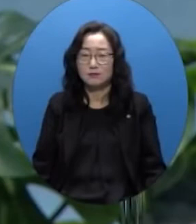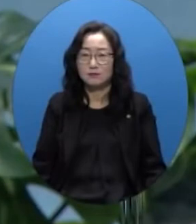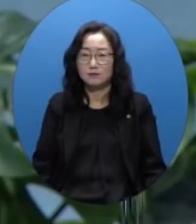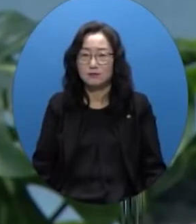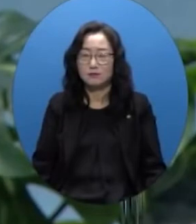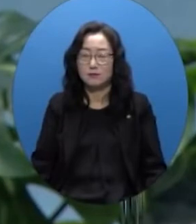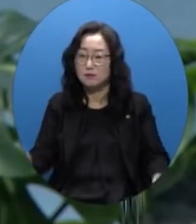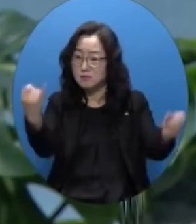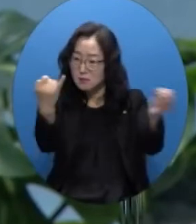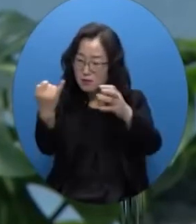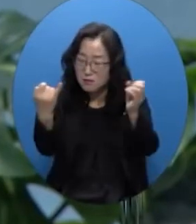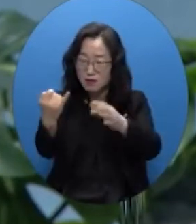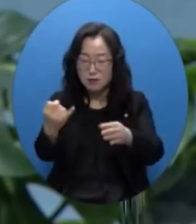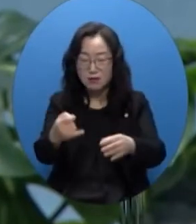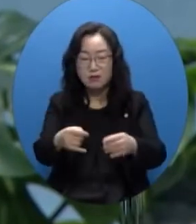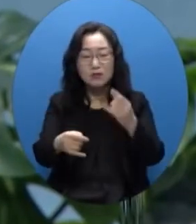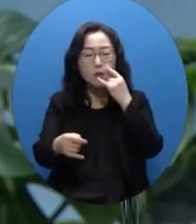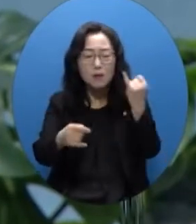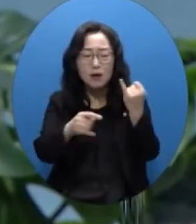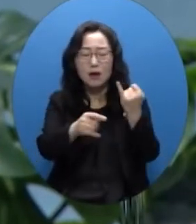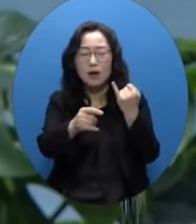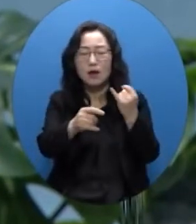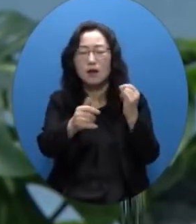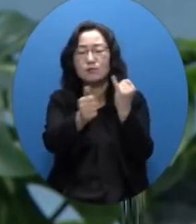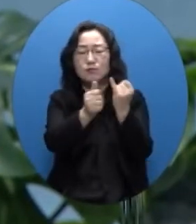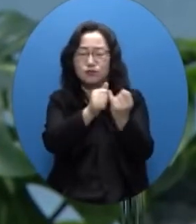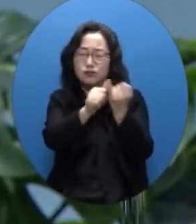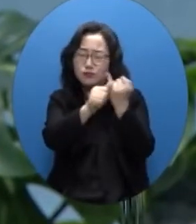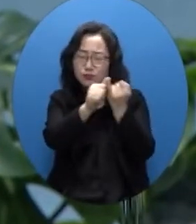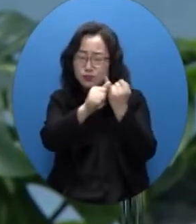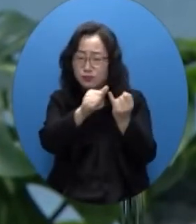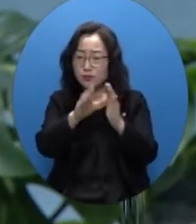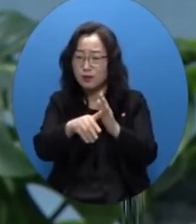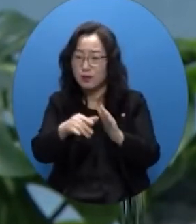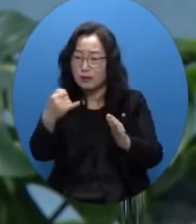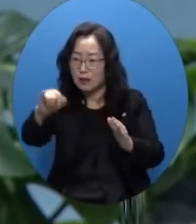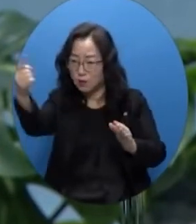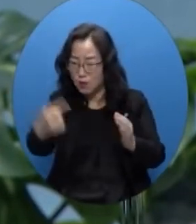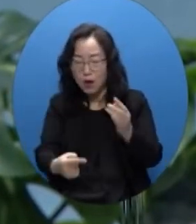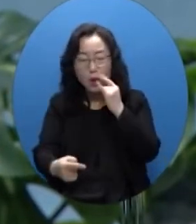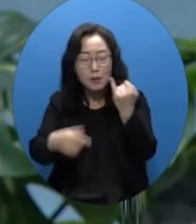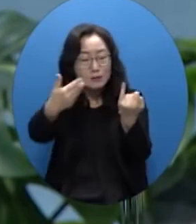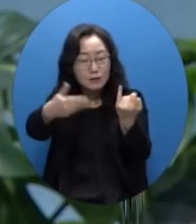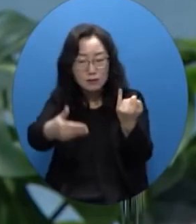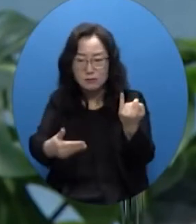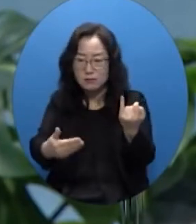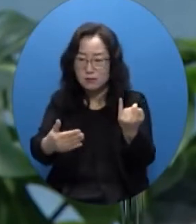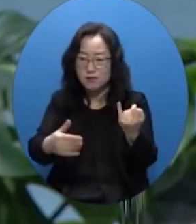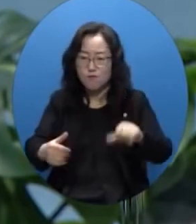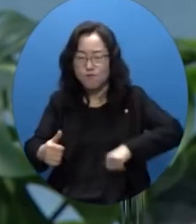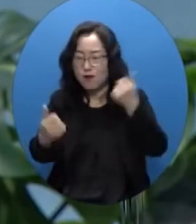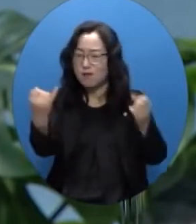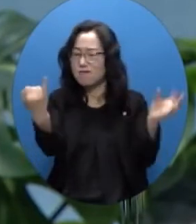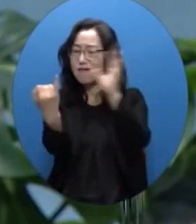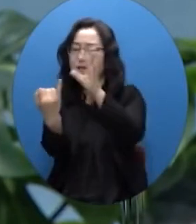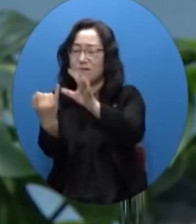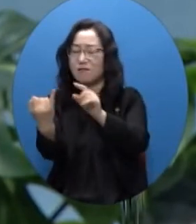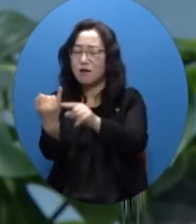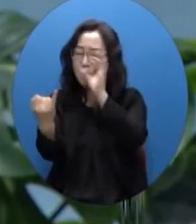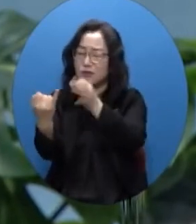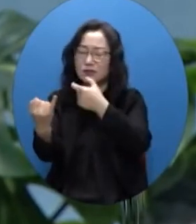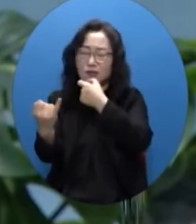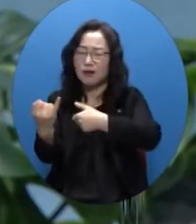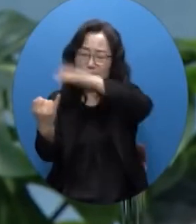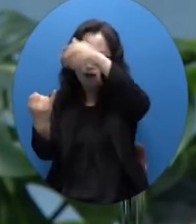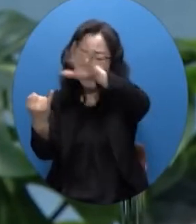그 날 엄마가 부부 싸움을 했는데 딸이 들어서 뭘 달라 그러니까 그 화가 나가서 따라 대표 버렸던 것입니다 올드보이 다 꺼져